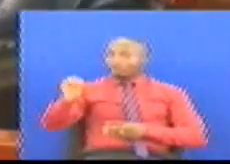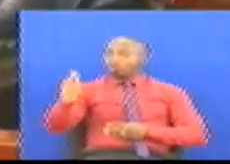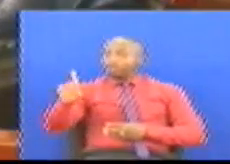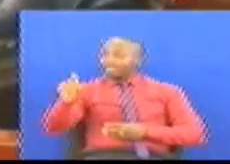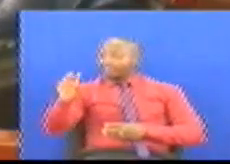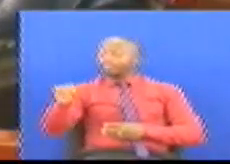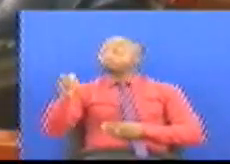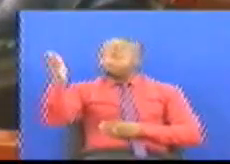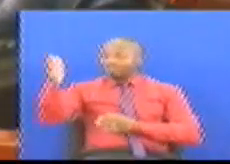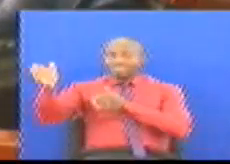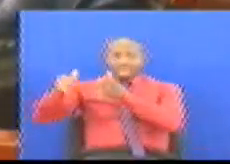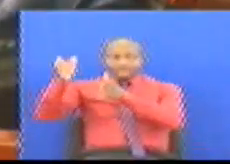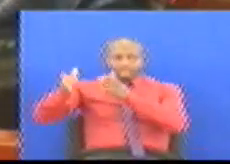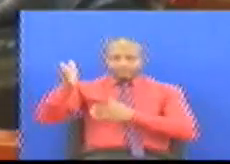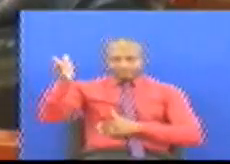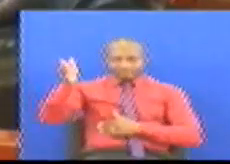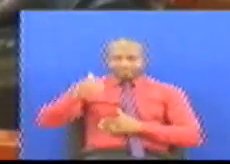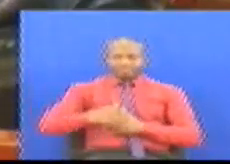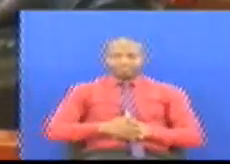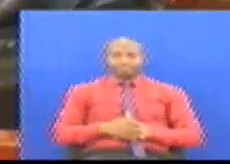Gekul ajiandae.